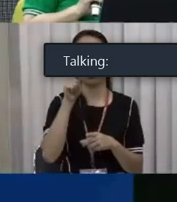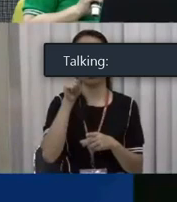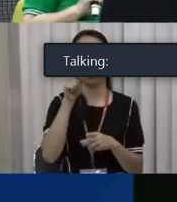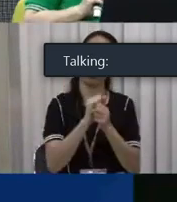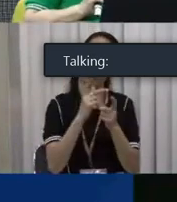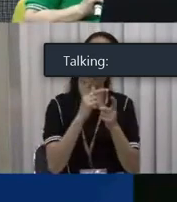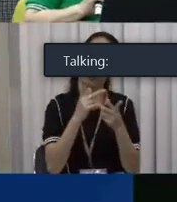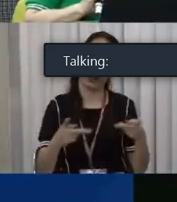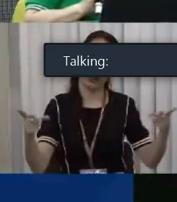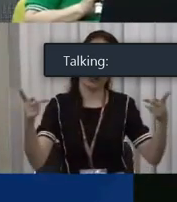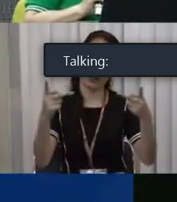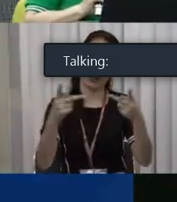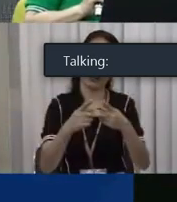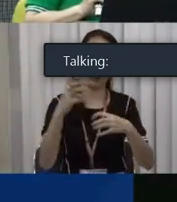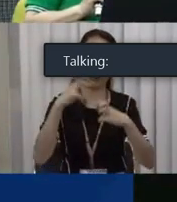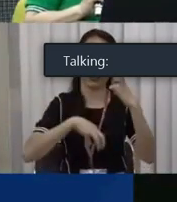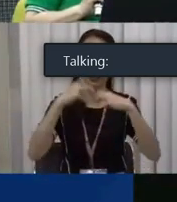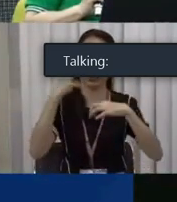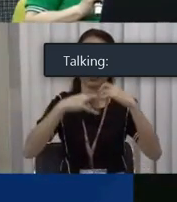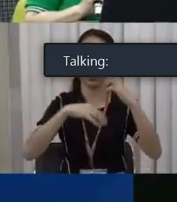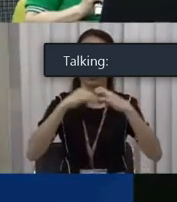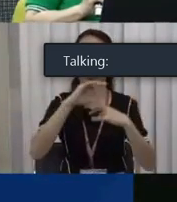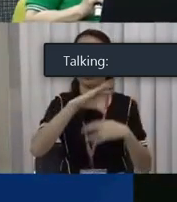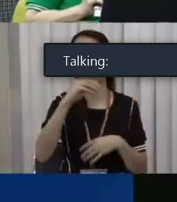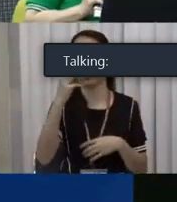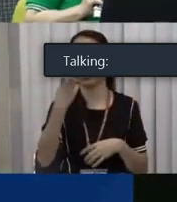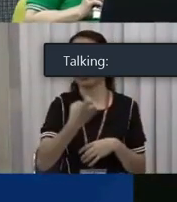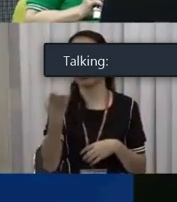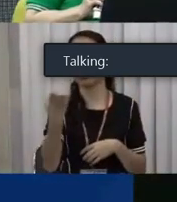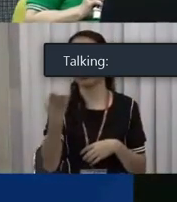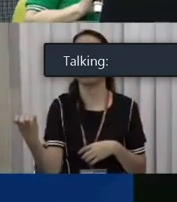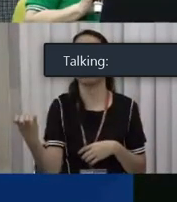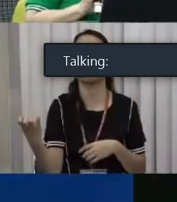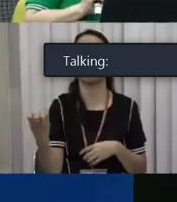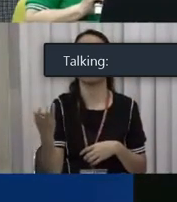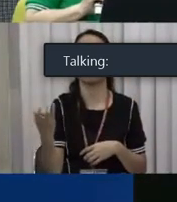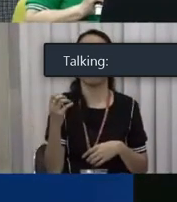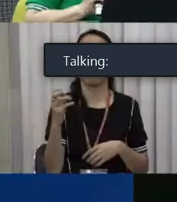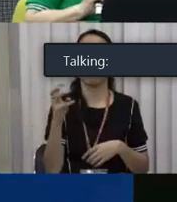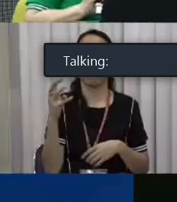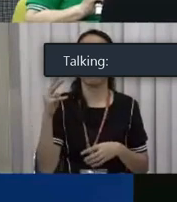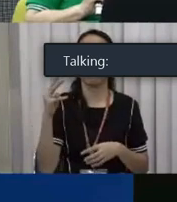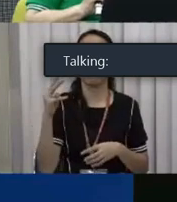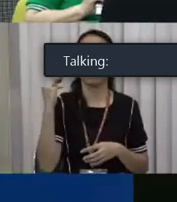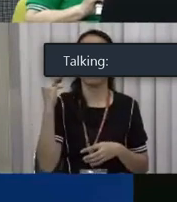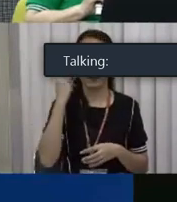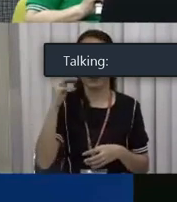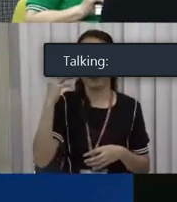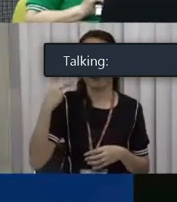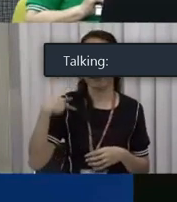bullpen, band papers, unsa pa. Machinery and equipment,